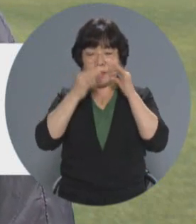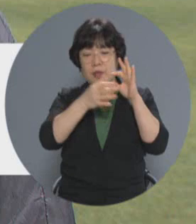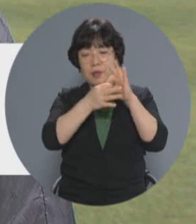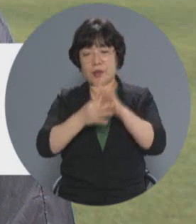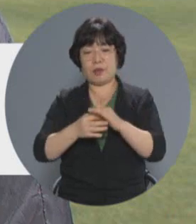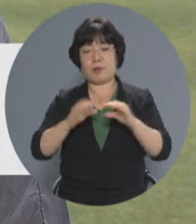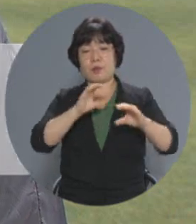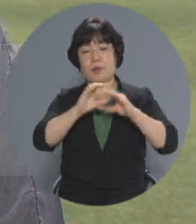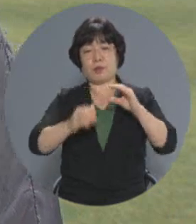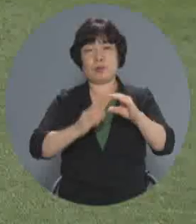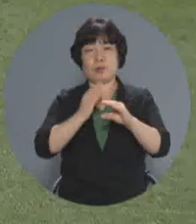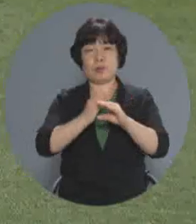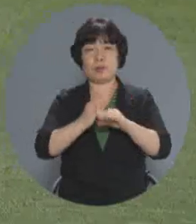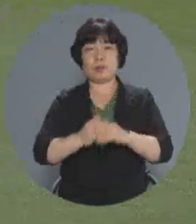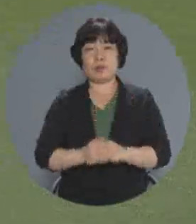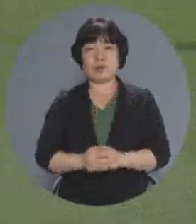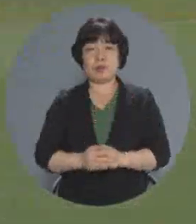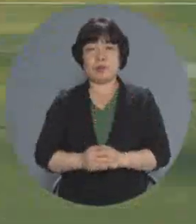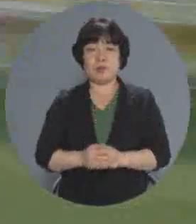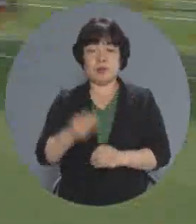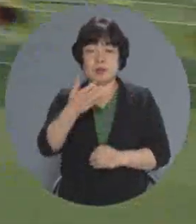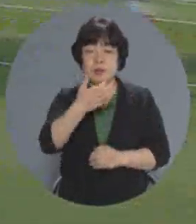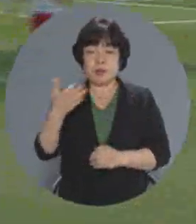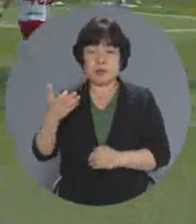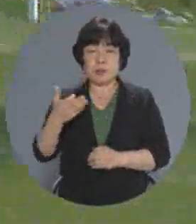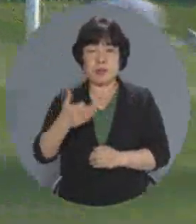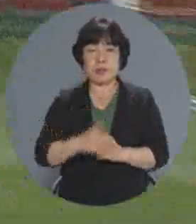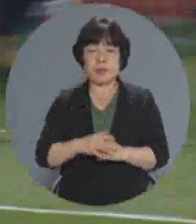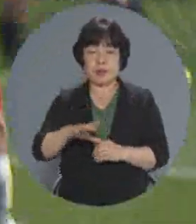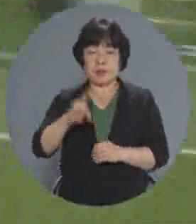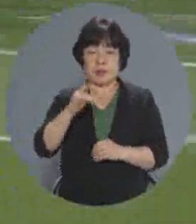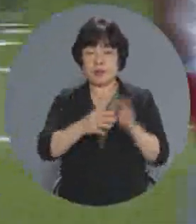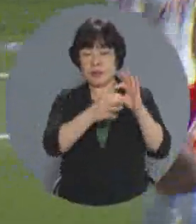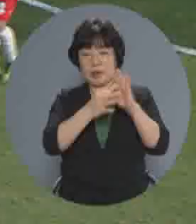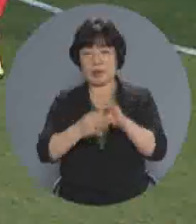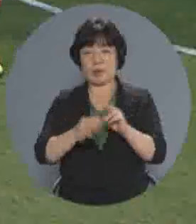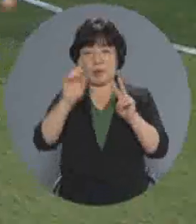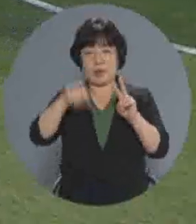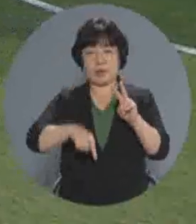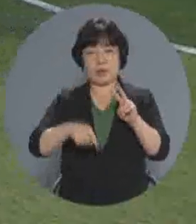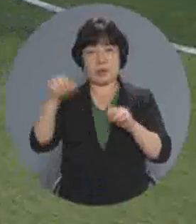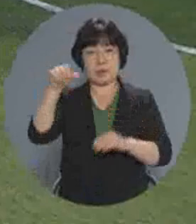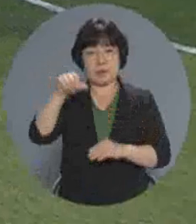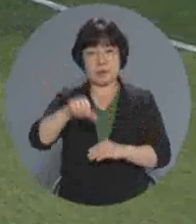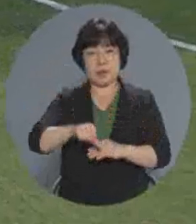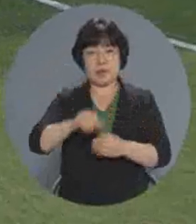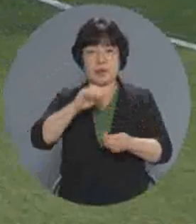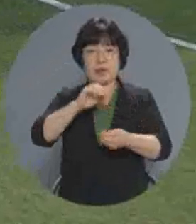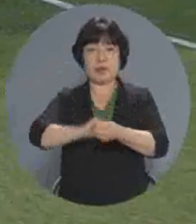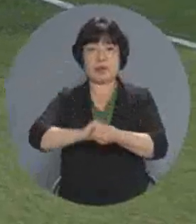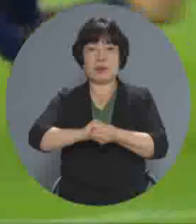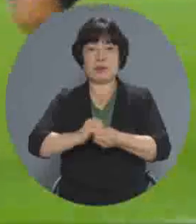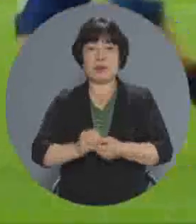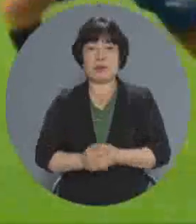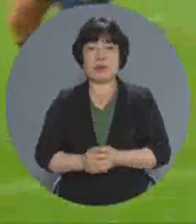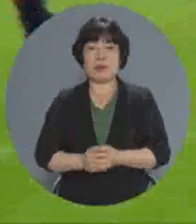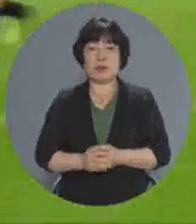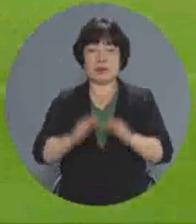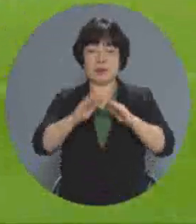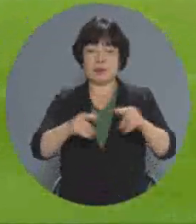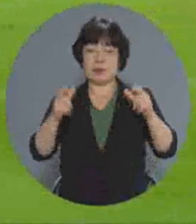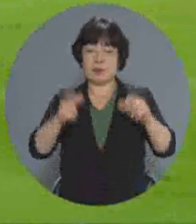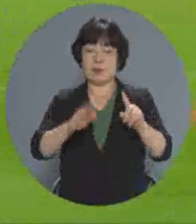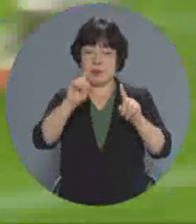소통하고 있으니까 2018년 시즌 이후 줄곧 2부 리그에 잘 위해 왔던 찬 남들의 봅니다 전남의